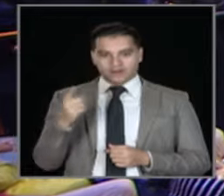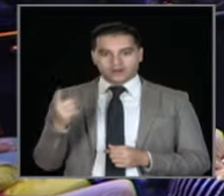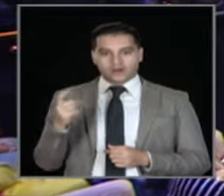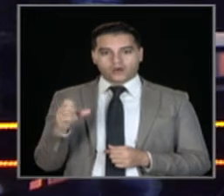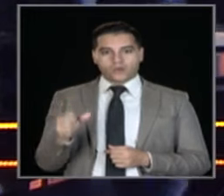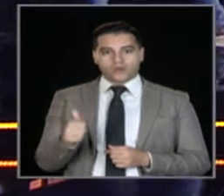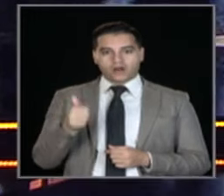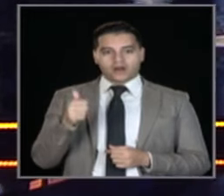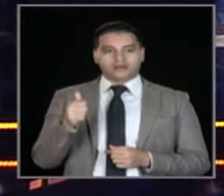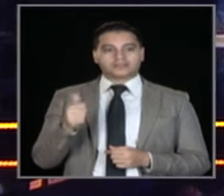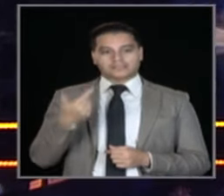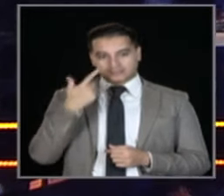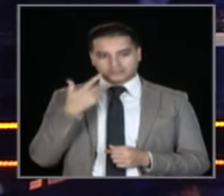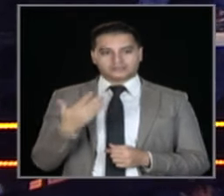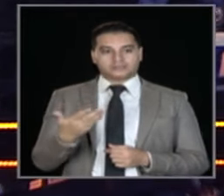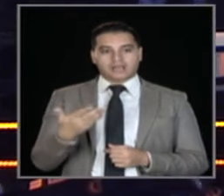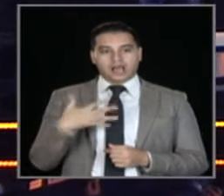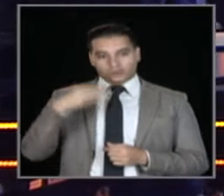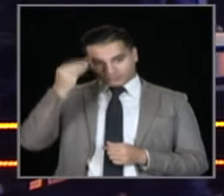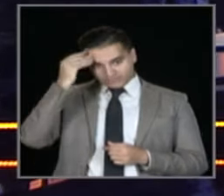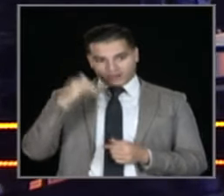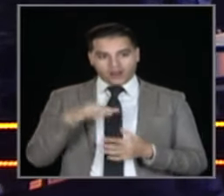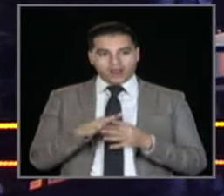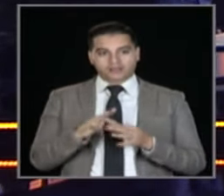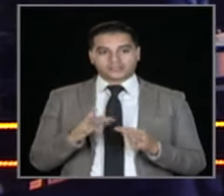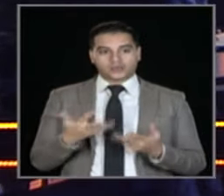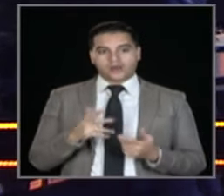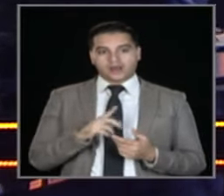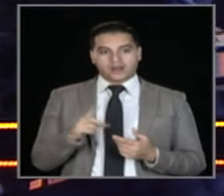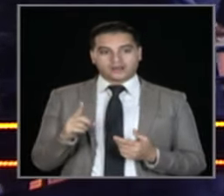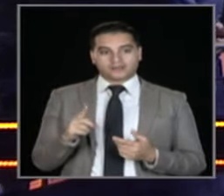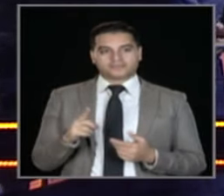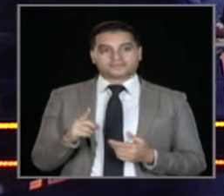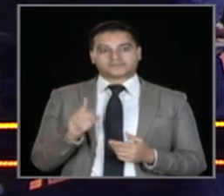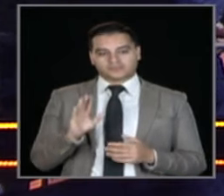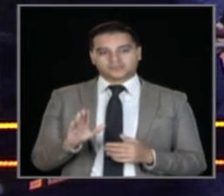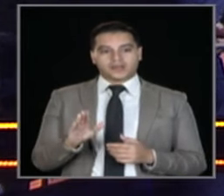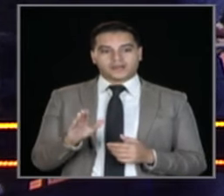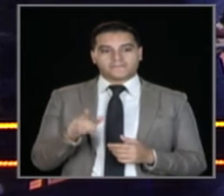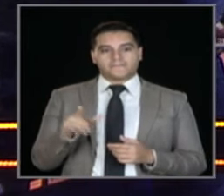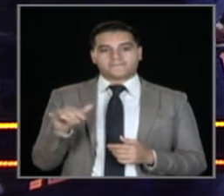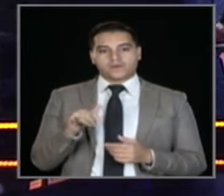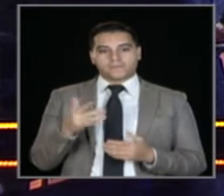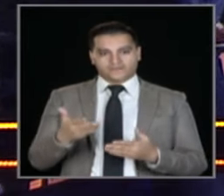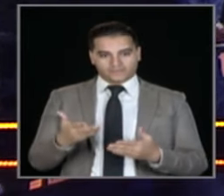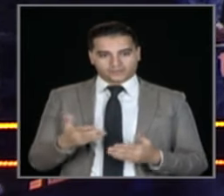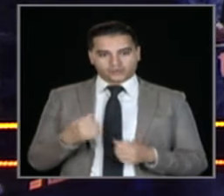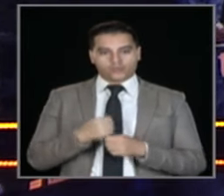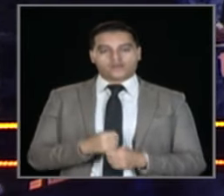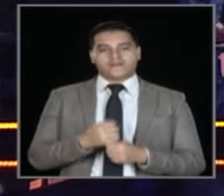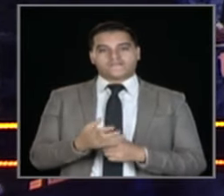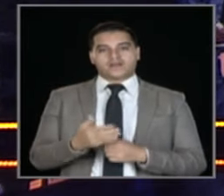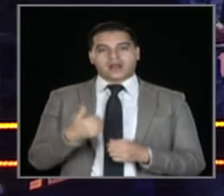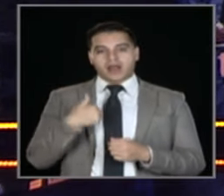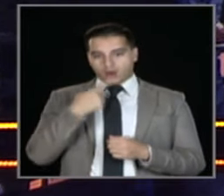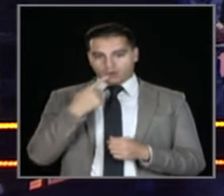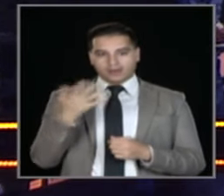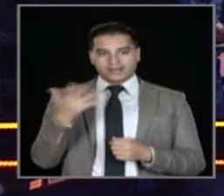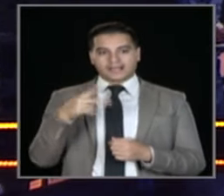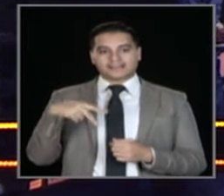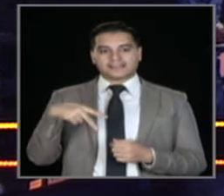اتفضل. عايز تعرف ايه اللي حصل ولا لا؟ لا. طيب اتفضل هنا في النص. انا قلت